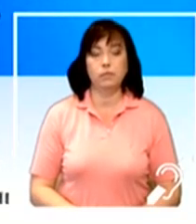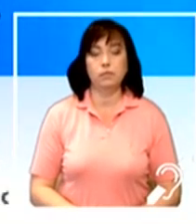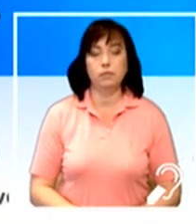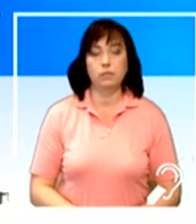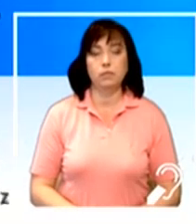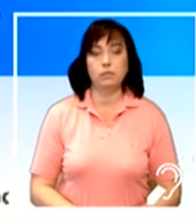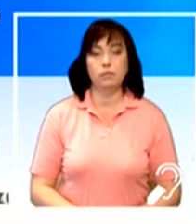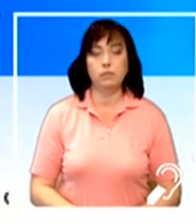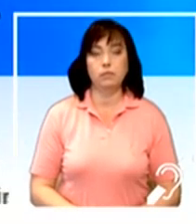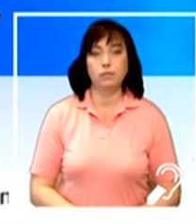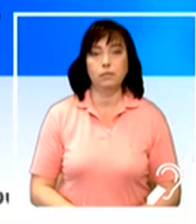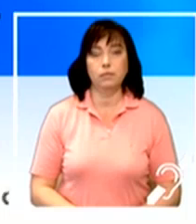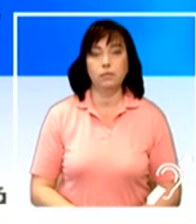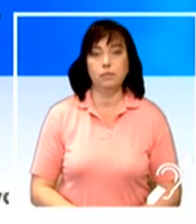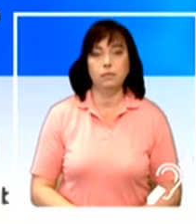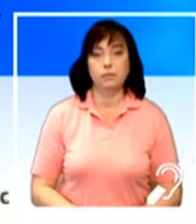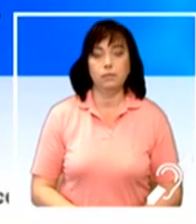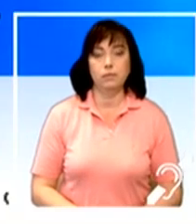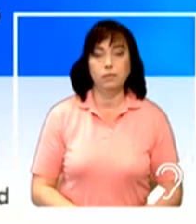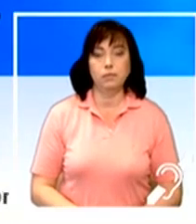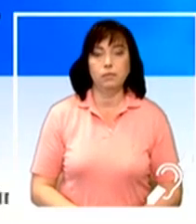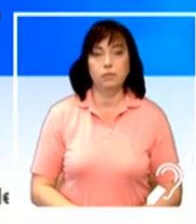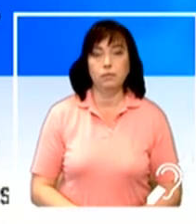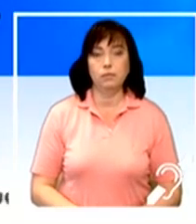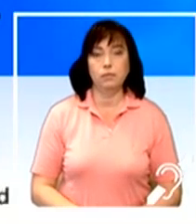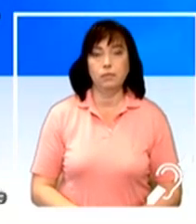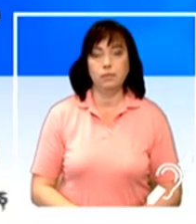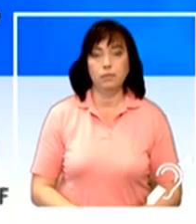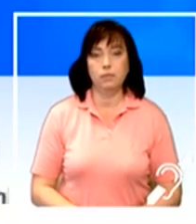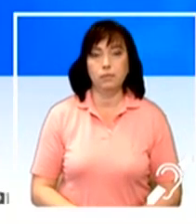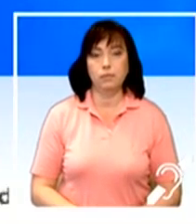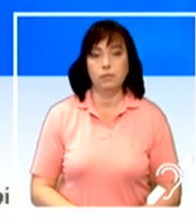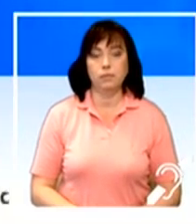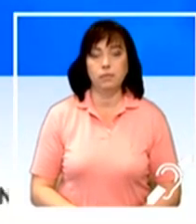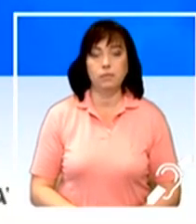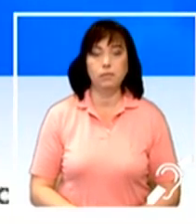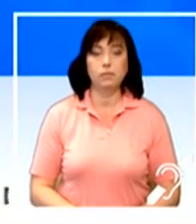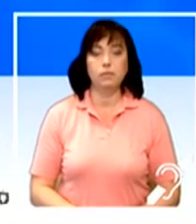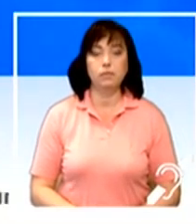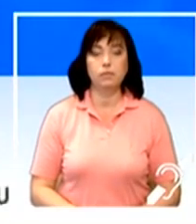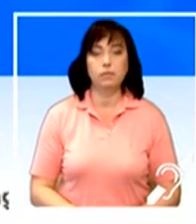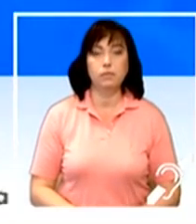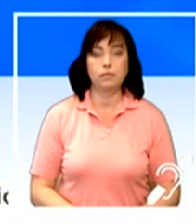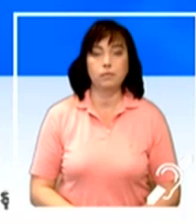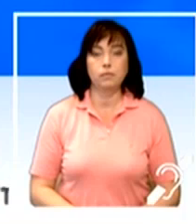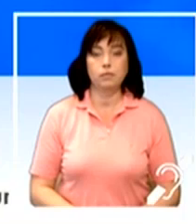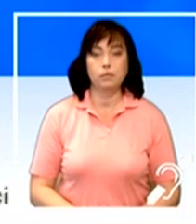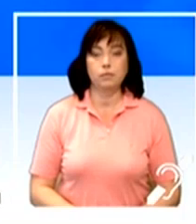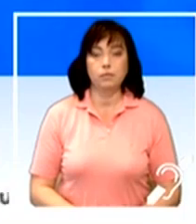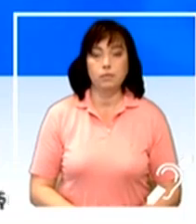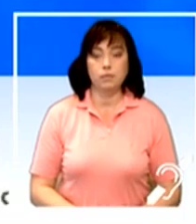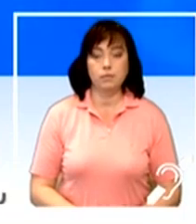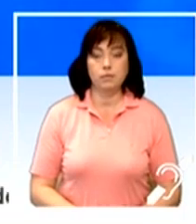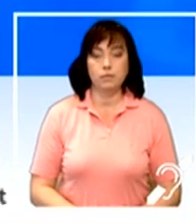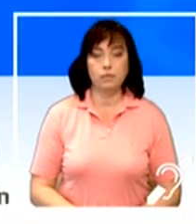to ensure that we have all the means to diversify and to act in solidarity between